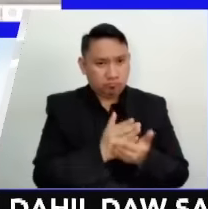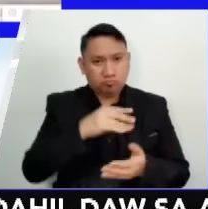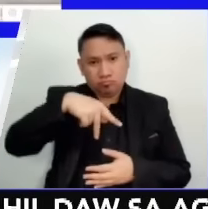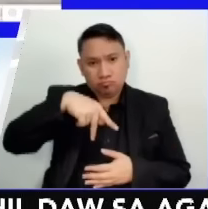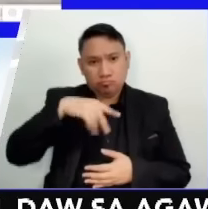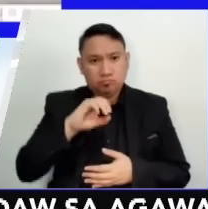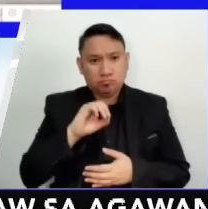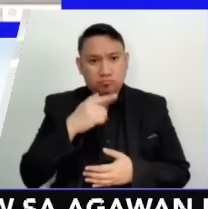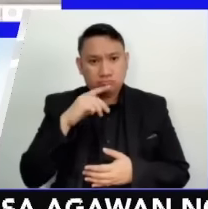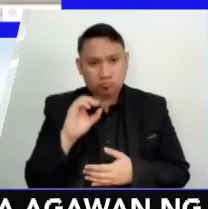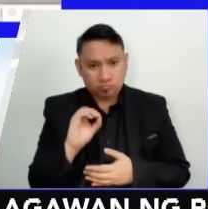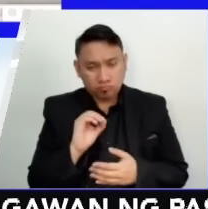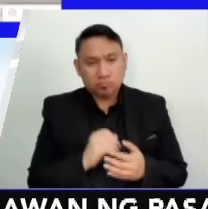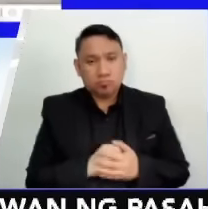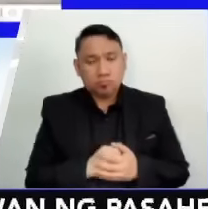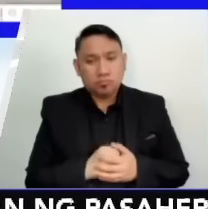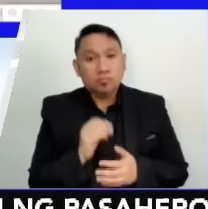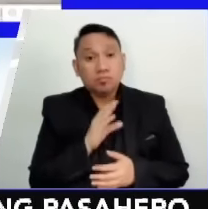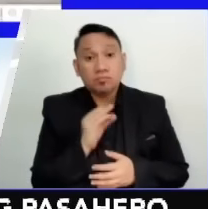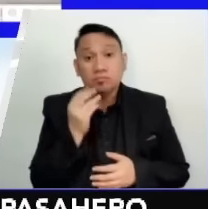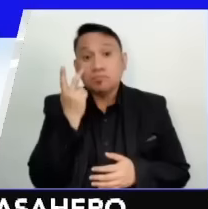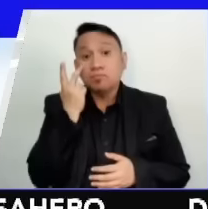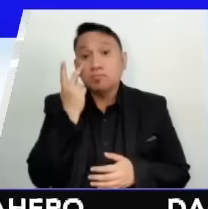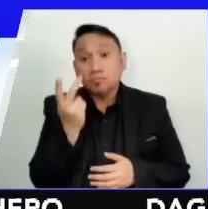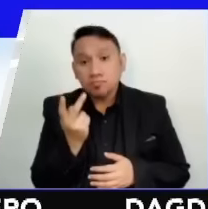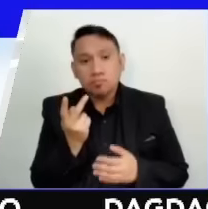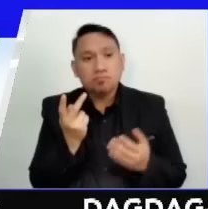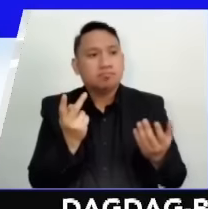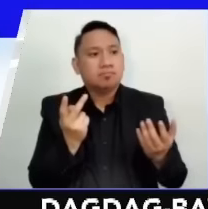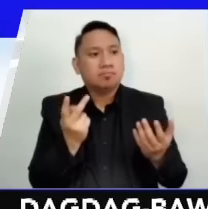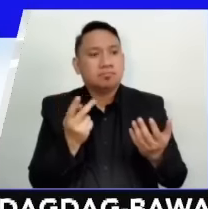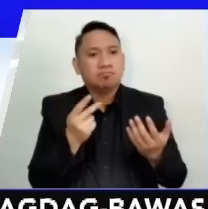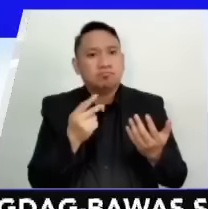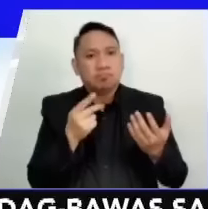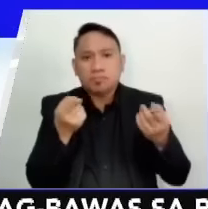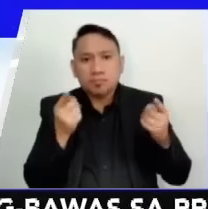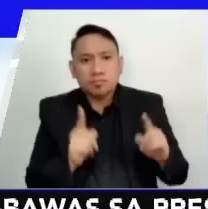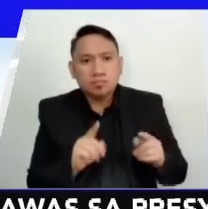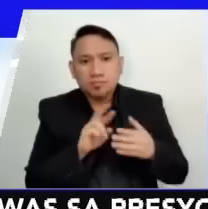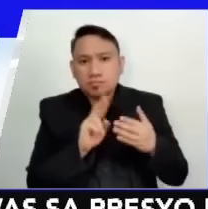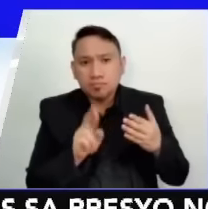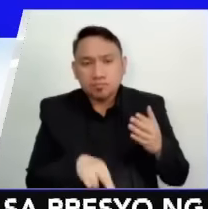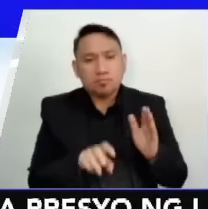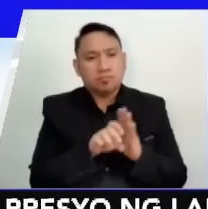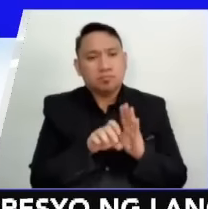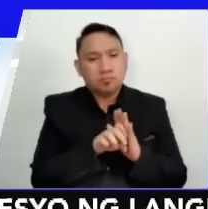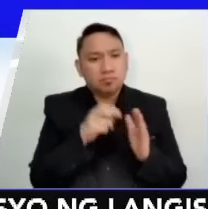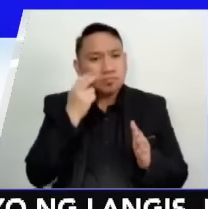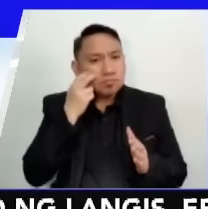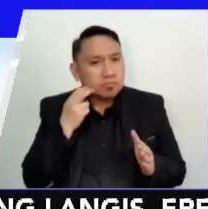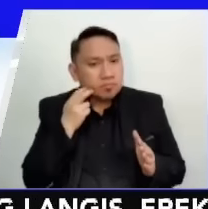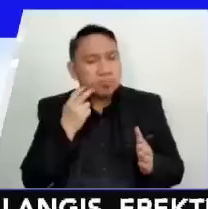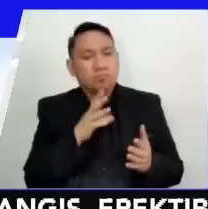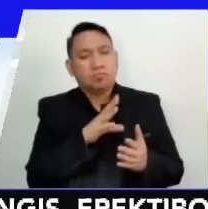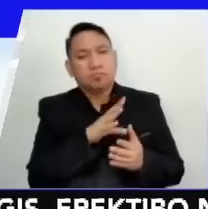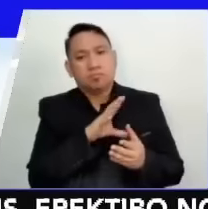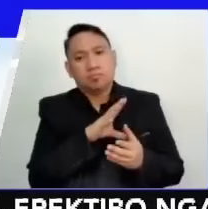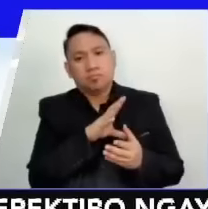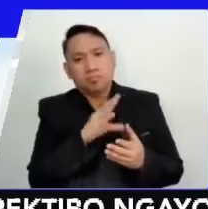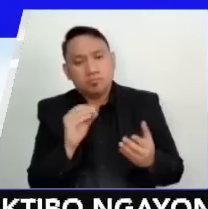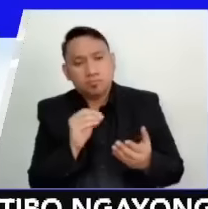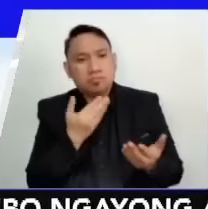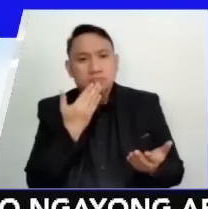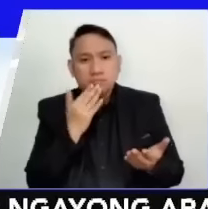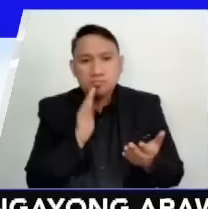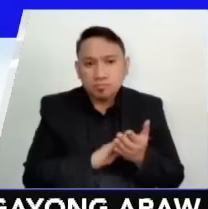natin yung ah krimen yung pag dungis sa imahe ng ating bansa at ah